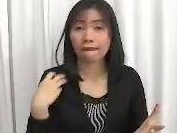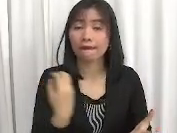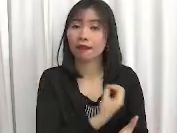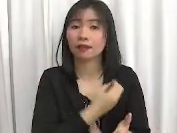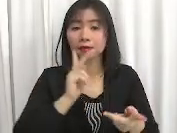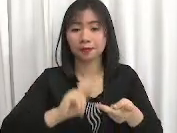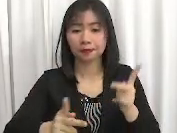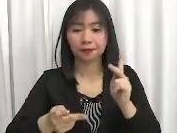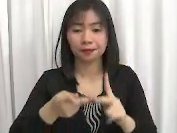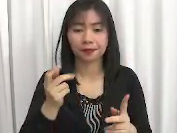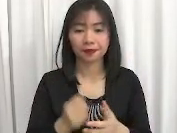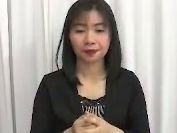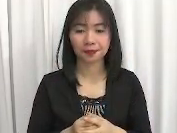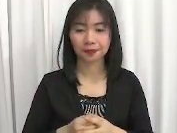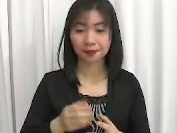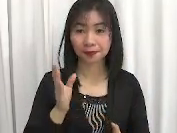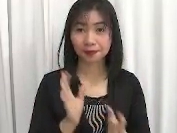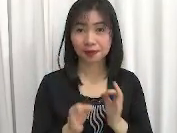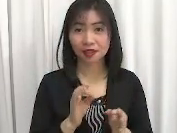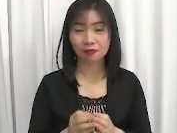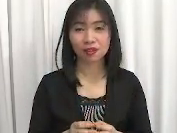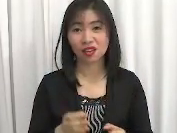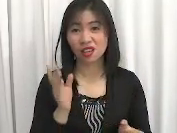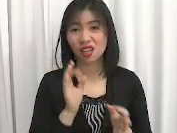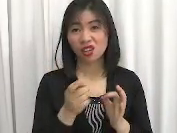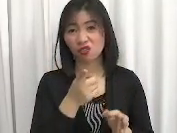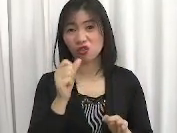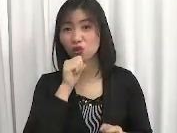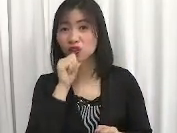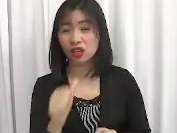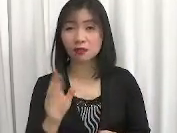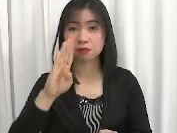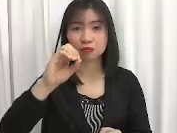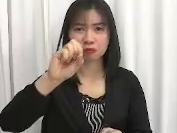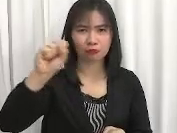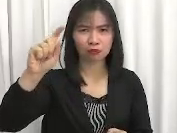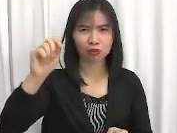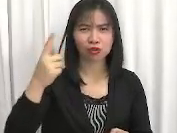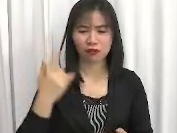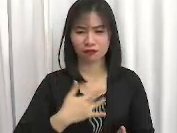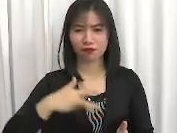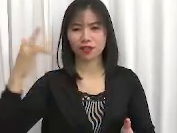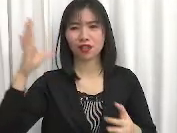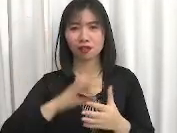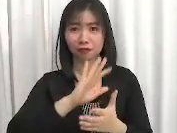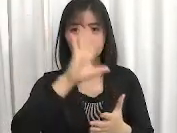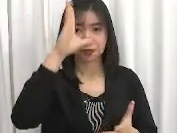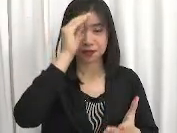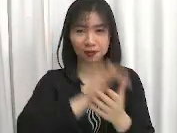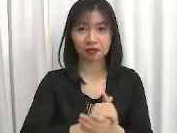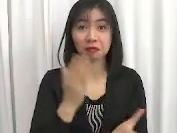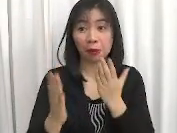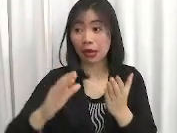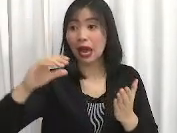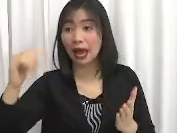baka mamaya, kung hindi mo ibus yan, baka yung kapitbahay yung mag-bus sa'yo. Yan, ha? Napakahirap kaya. Baka matukso pa siya, di